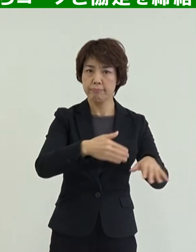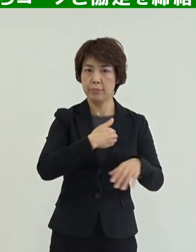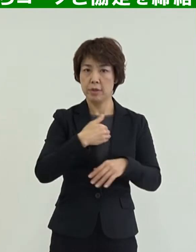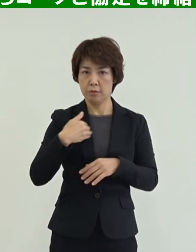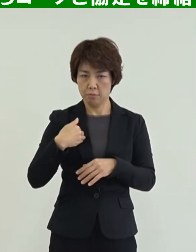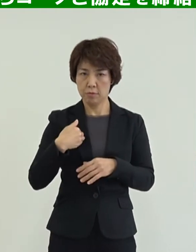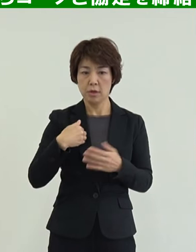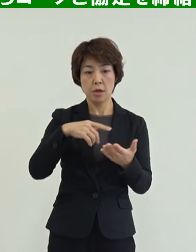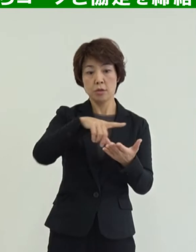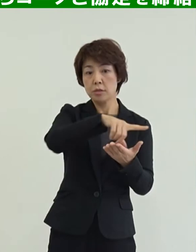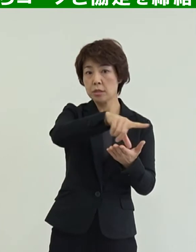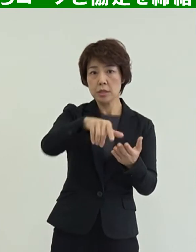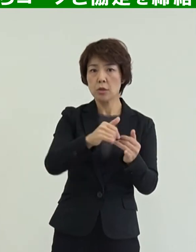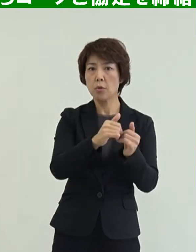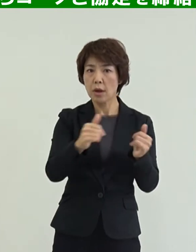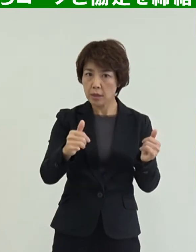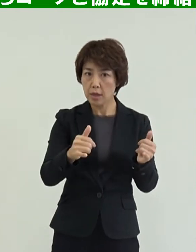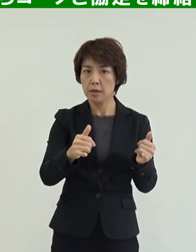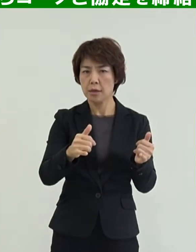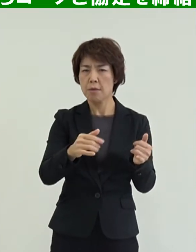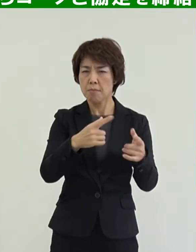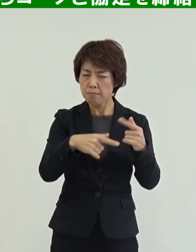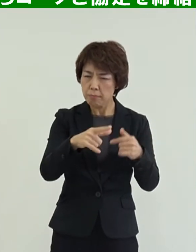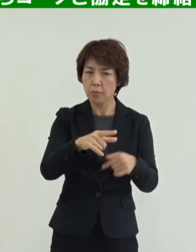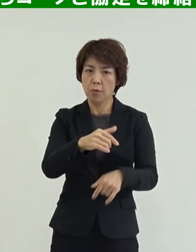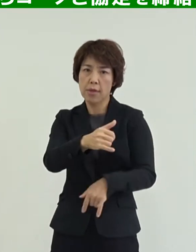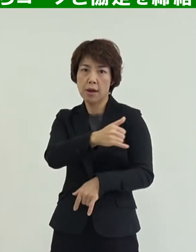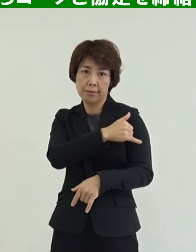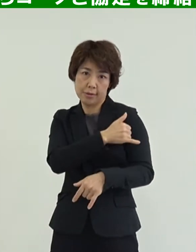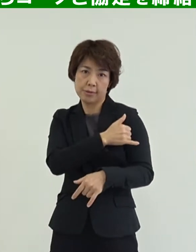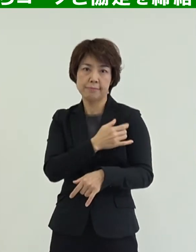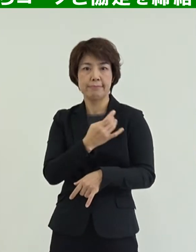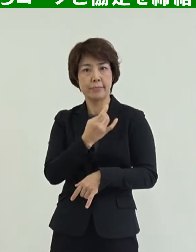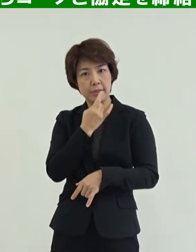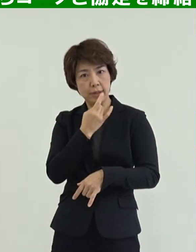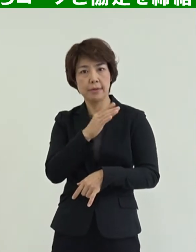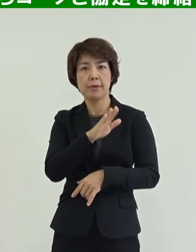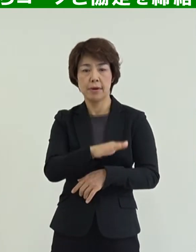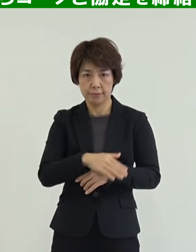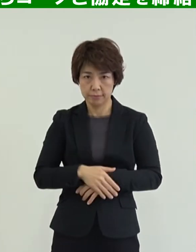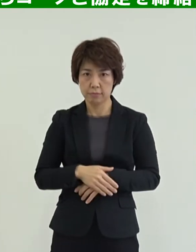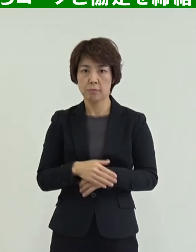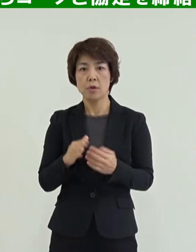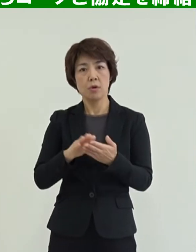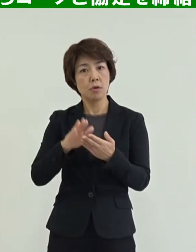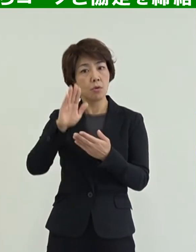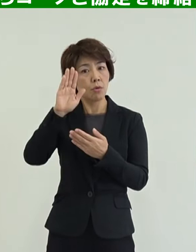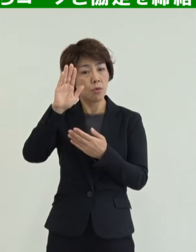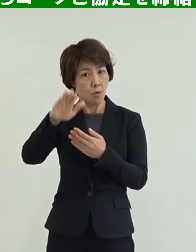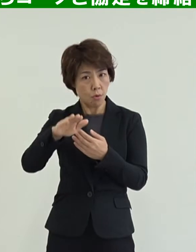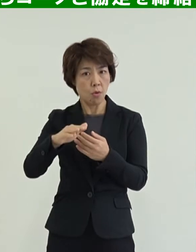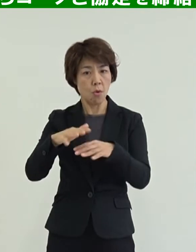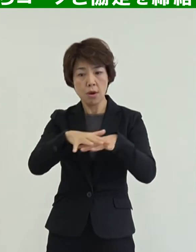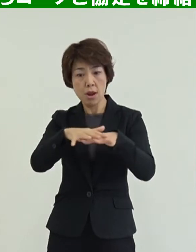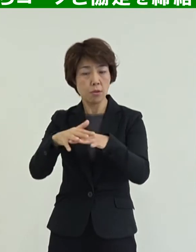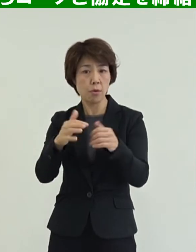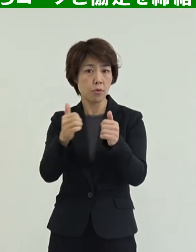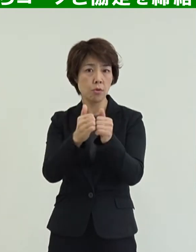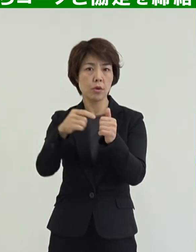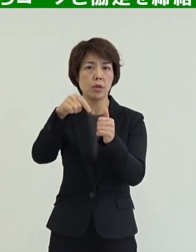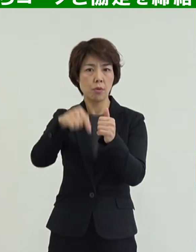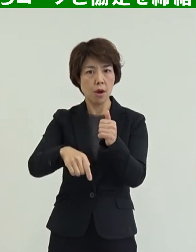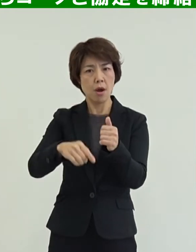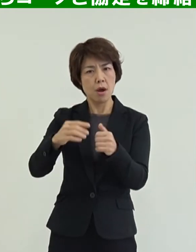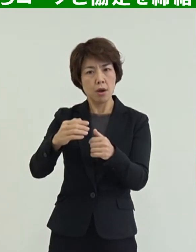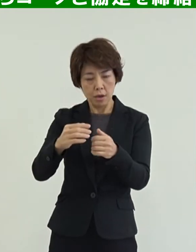周辺の方々のお買い物により良くや役立てていただけることでしょう今後のネットワークでの協議ではお買い物に